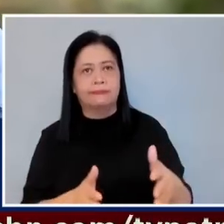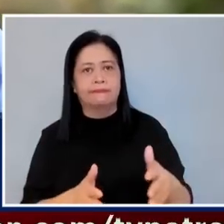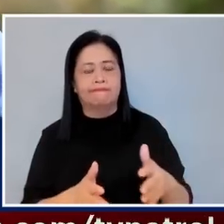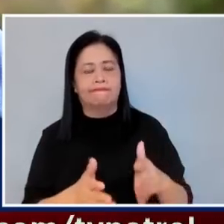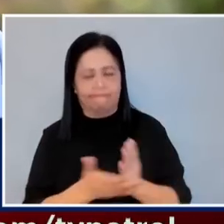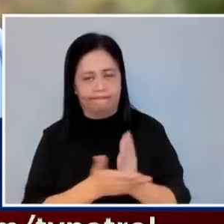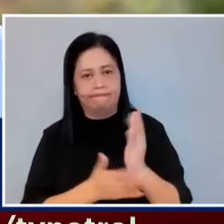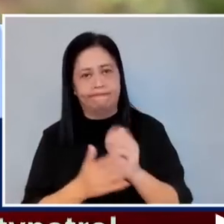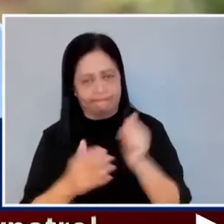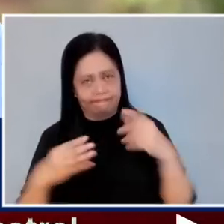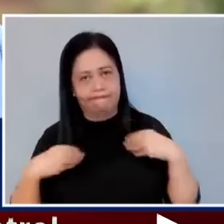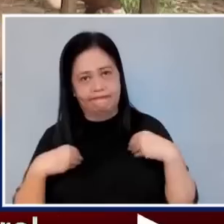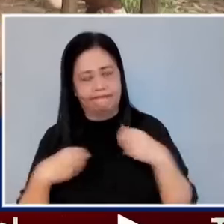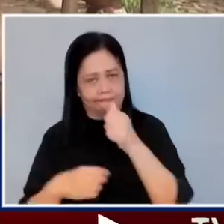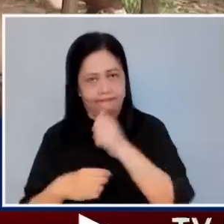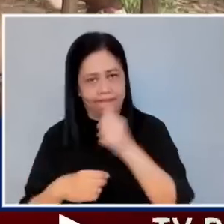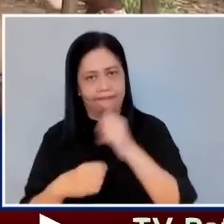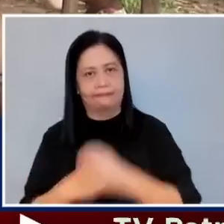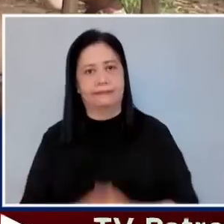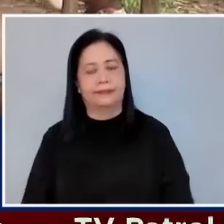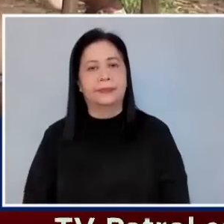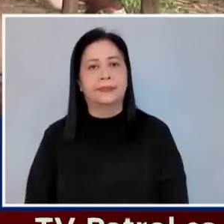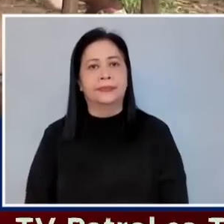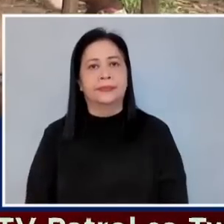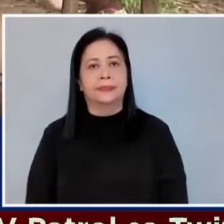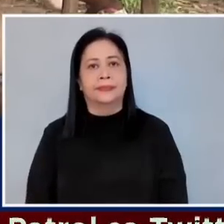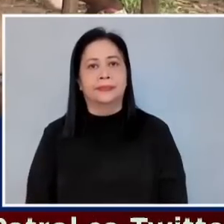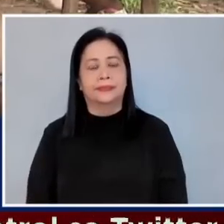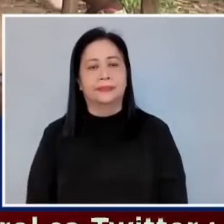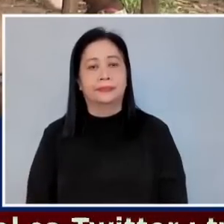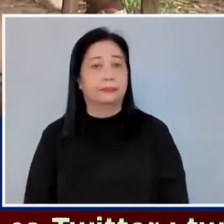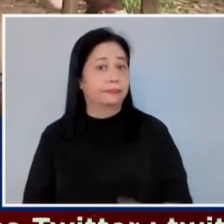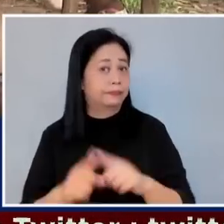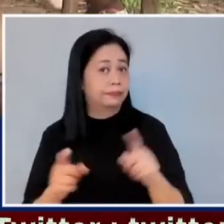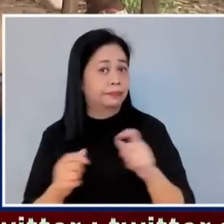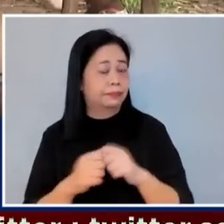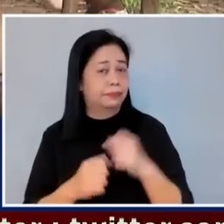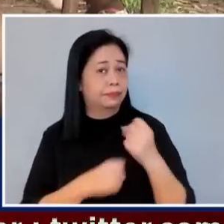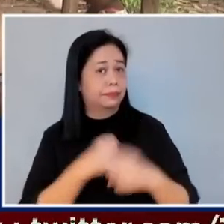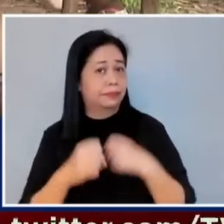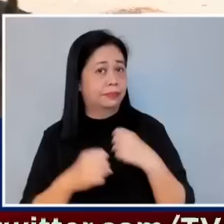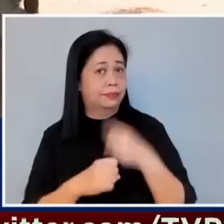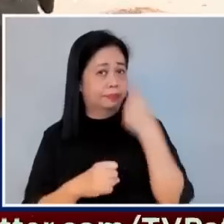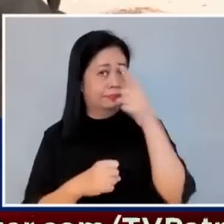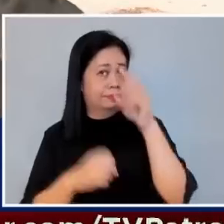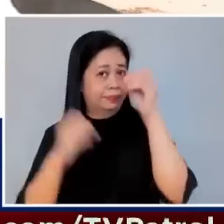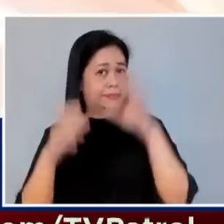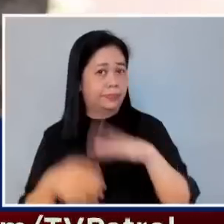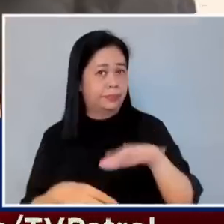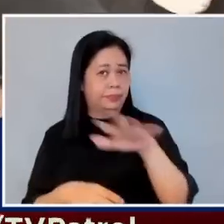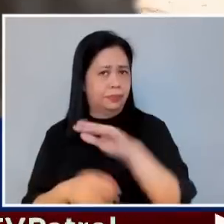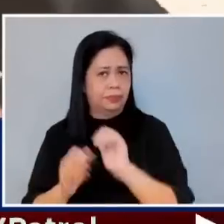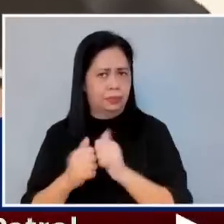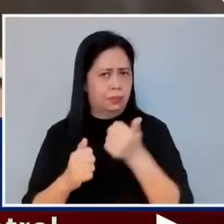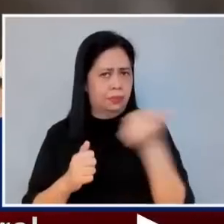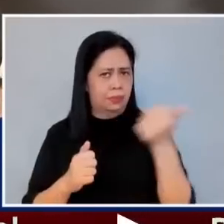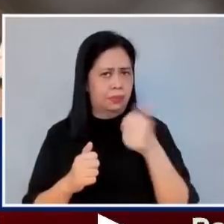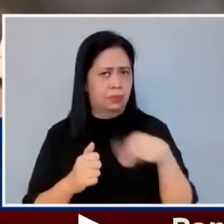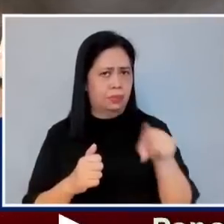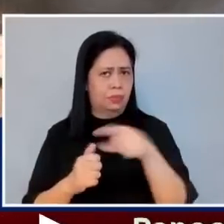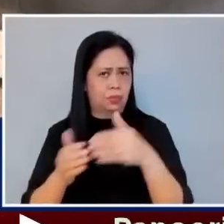kakayanin, hindi susuko. Pero kung pahirap na para sa mga guro, paano pa sa kanilang